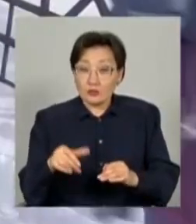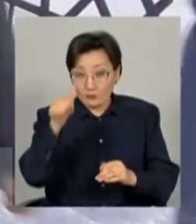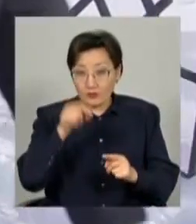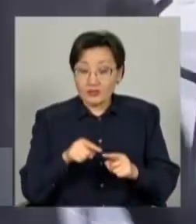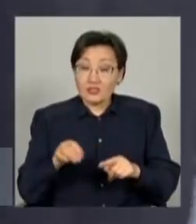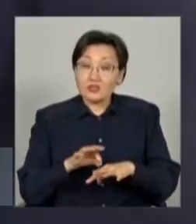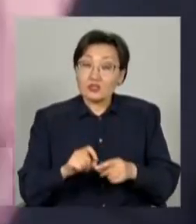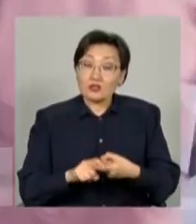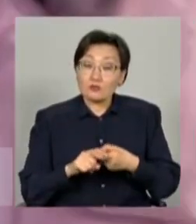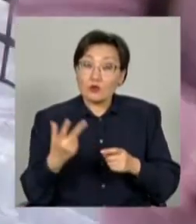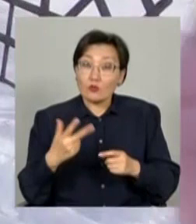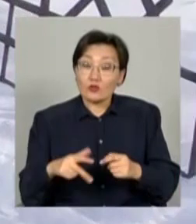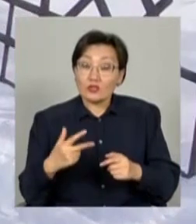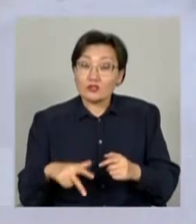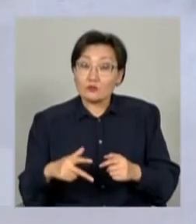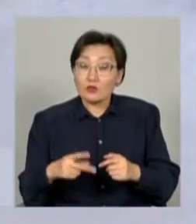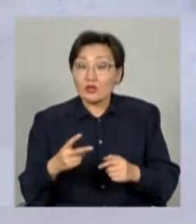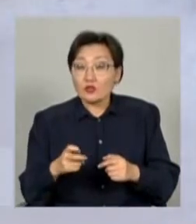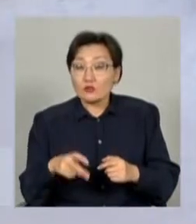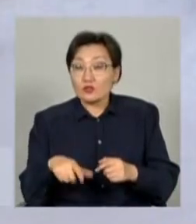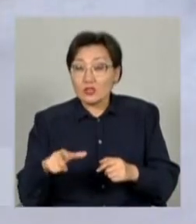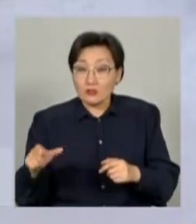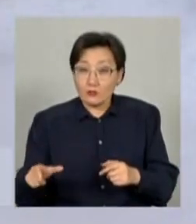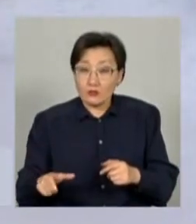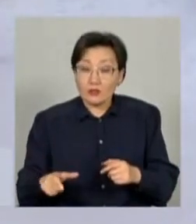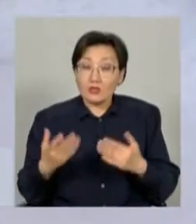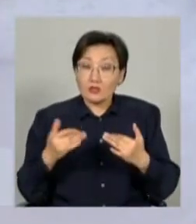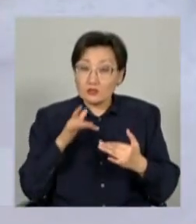індетке шалдыққандар орташа есеппен 200-дей